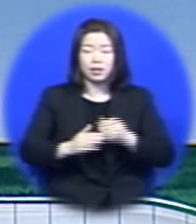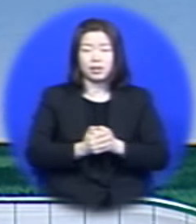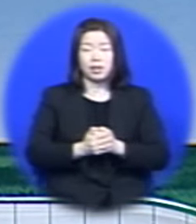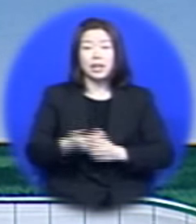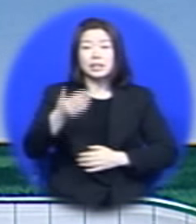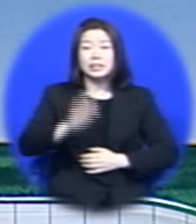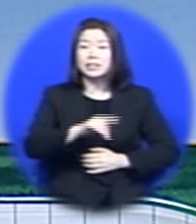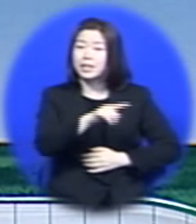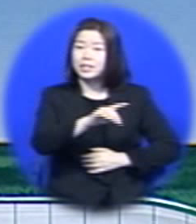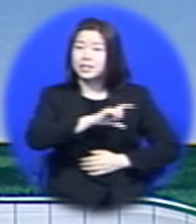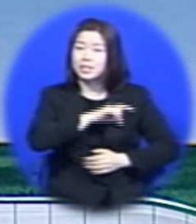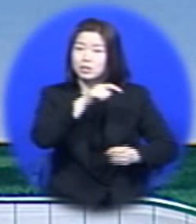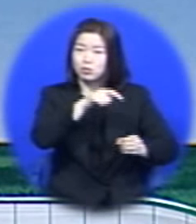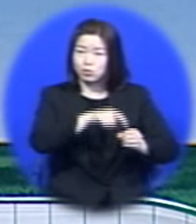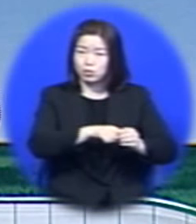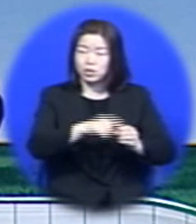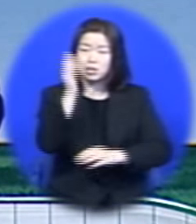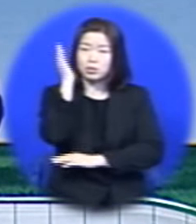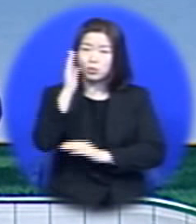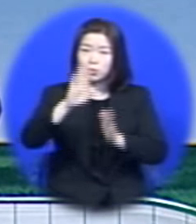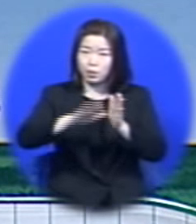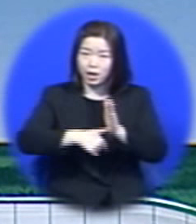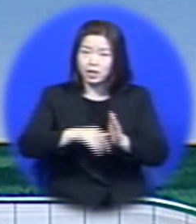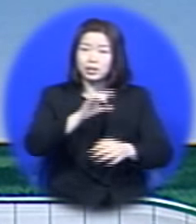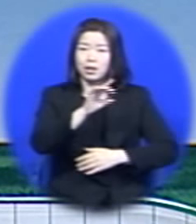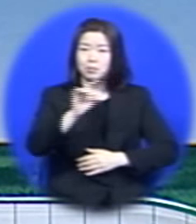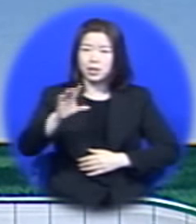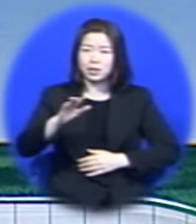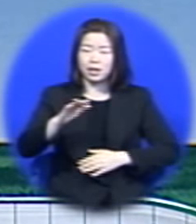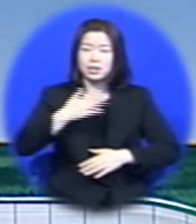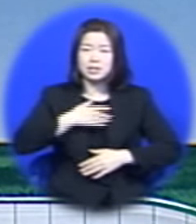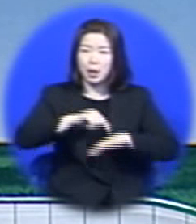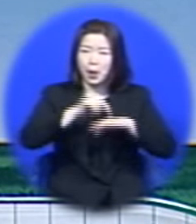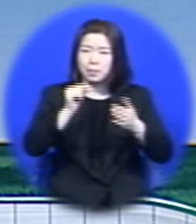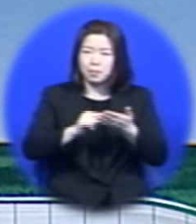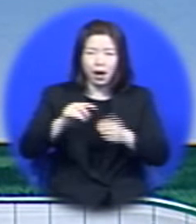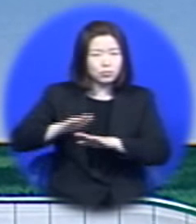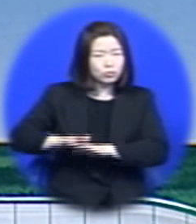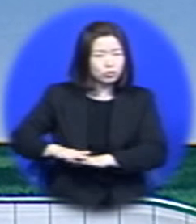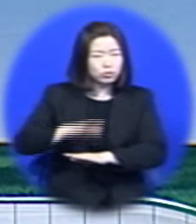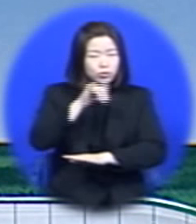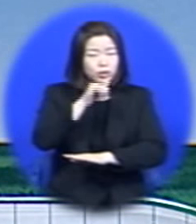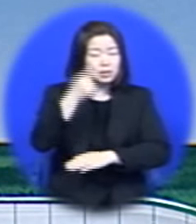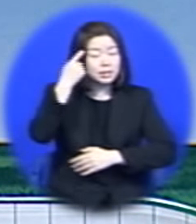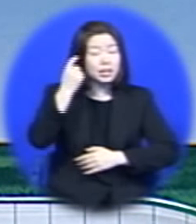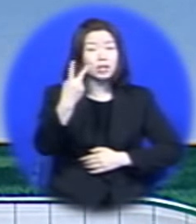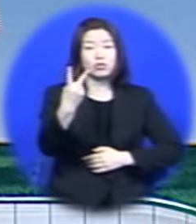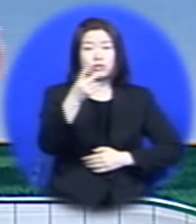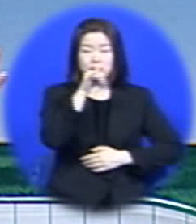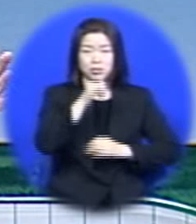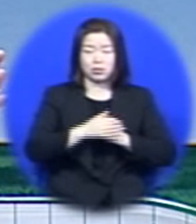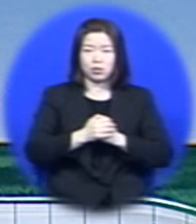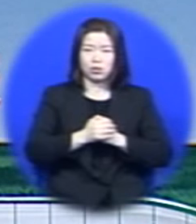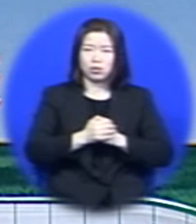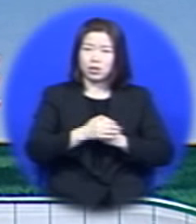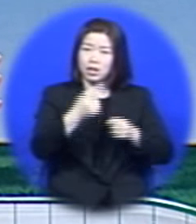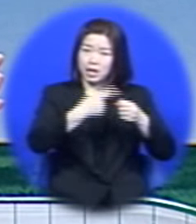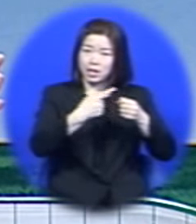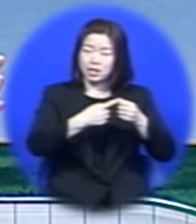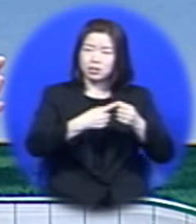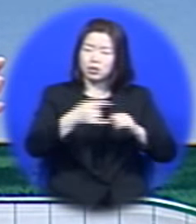그러나 이 주제로 설교를 할 때마다 제 마음을 누르고 있는 두 가지 생각이 있습니다. 하나는 꼭 하나 되어야